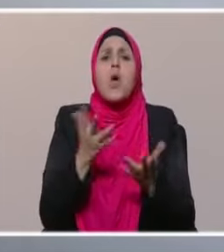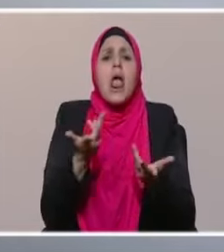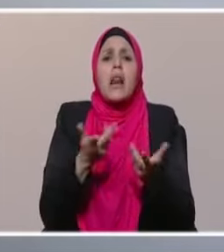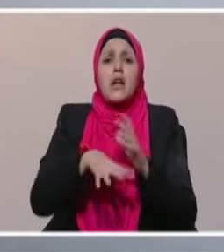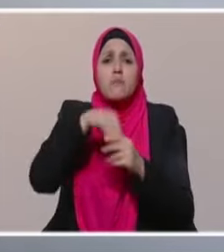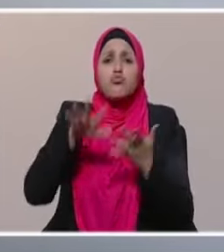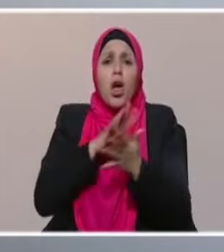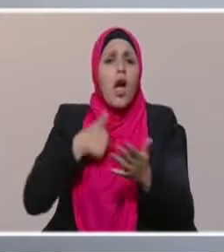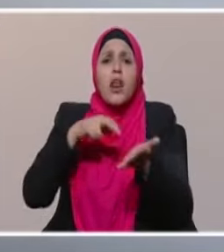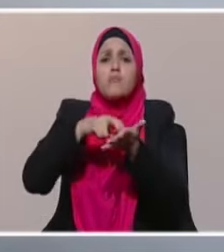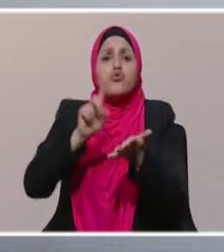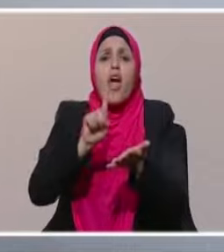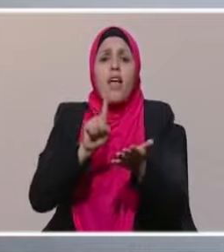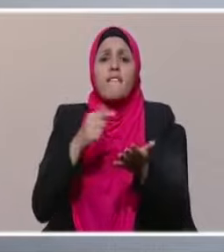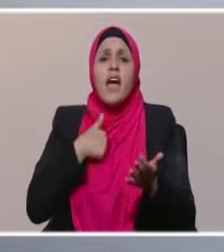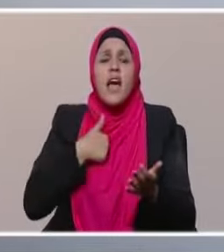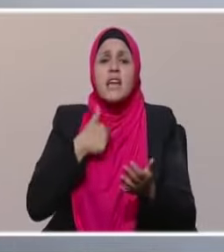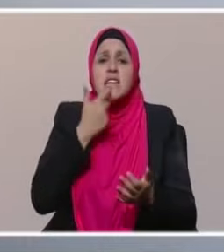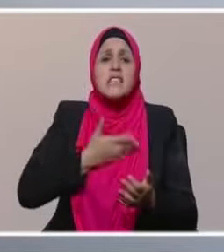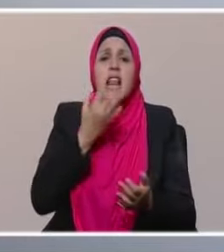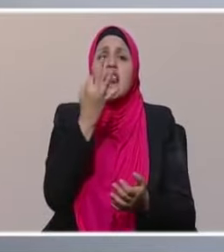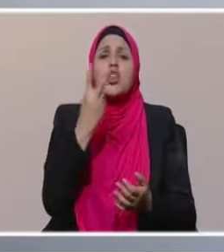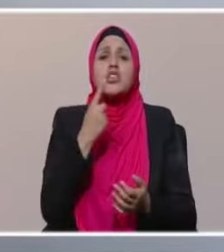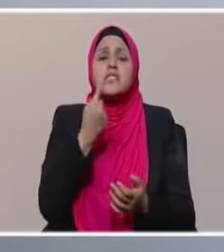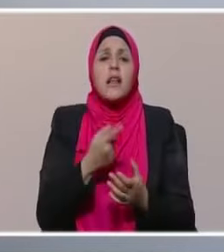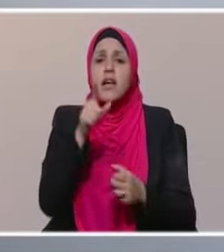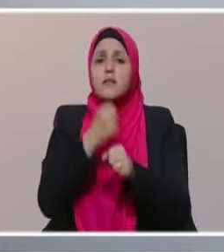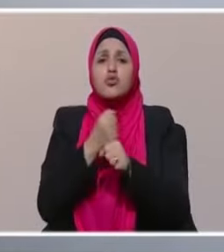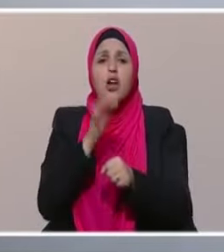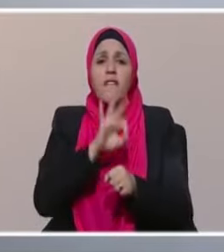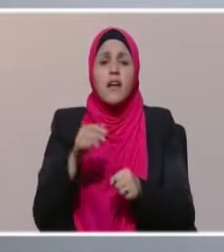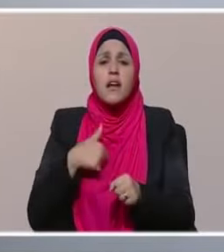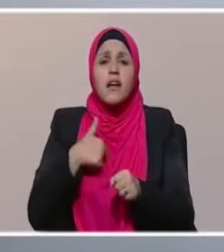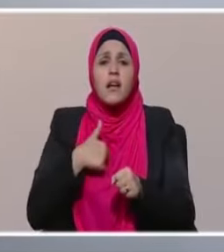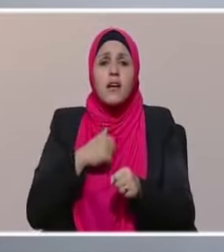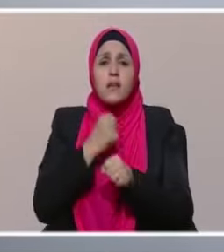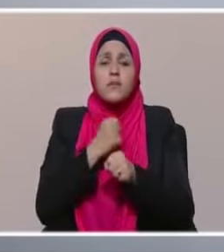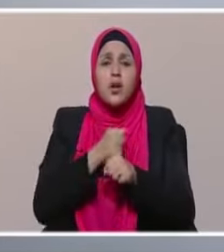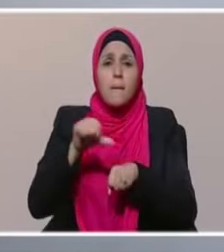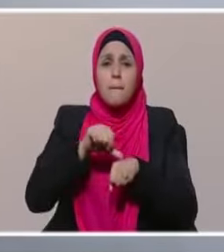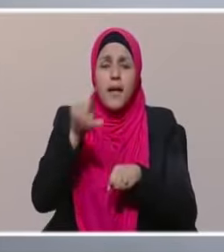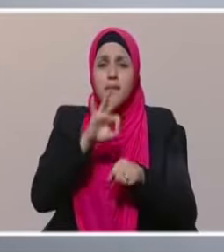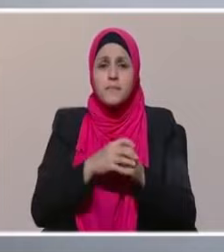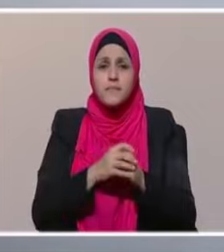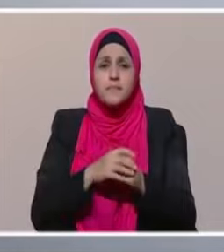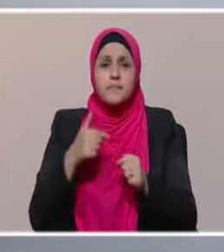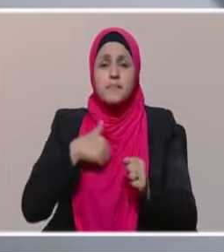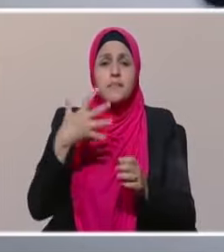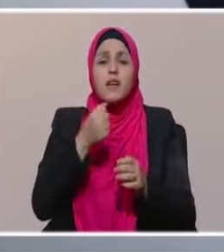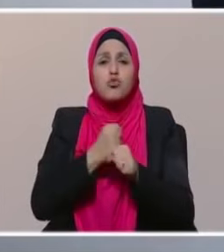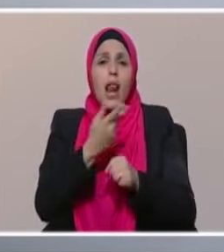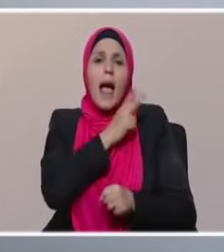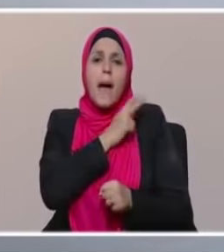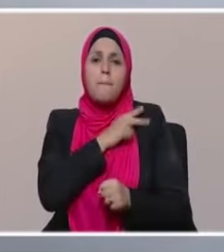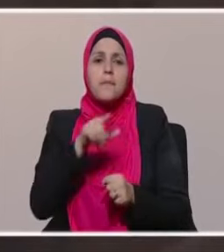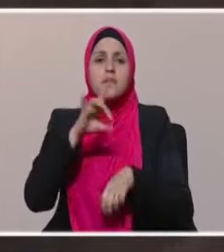انا مش خايف، ان انا خلاص دلوقتي واحد عندي 23 سنة. انت بتشتغل فين دلوقتي؟ انا دلوقتي في فرد امن. ماسك فرد امن في